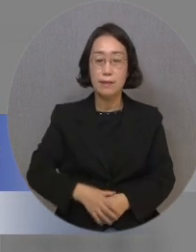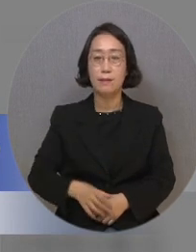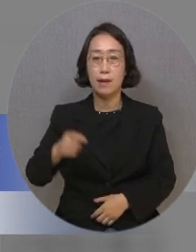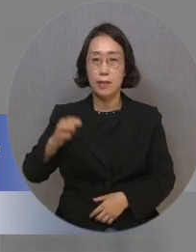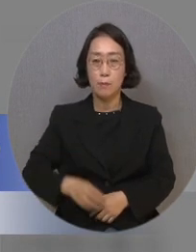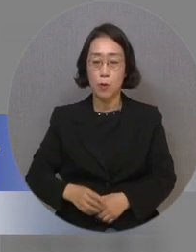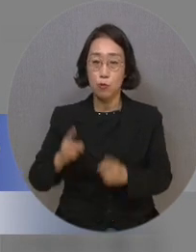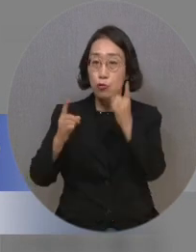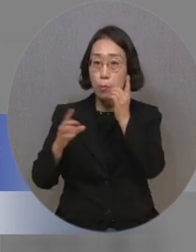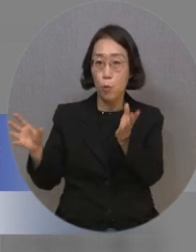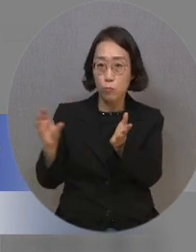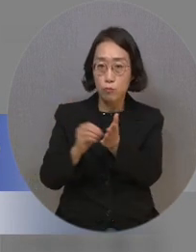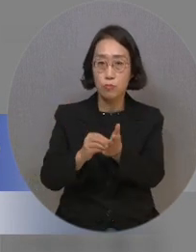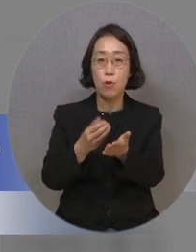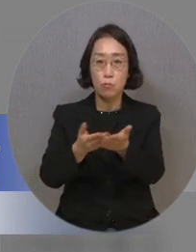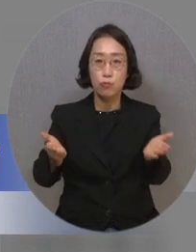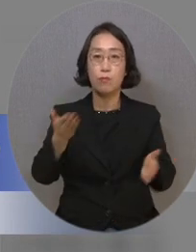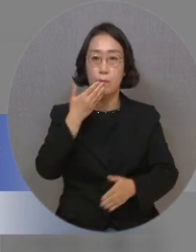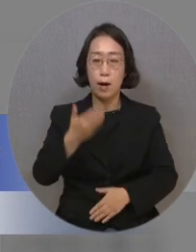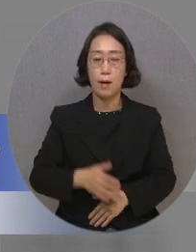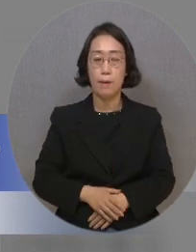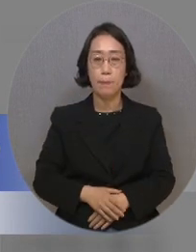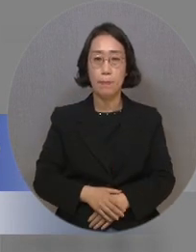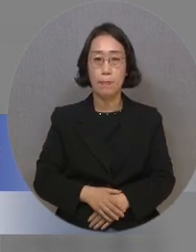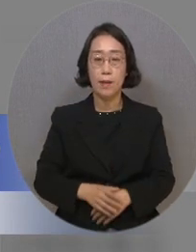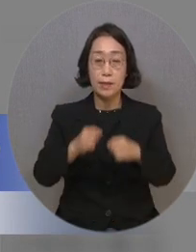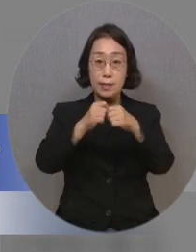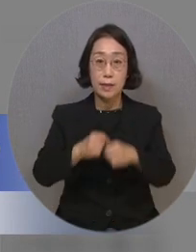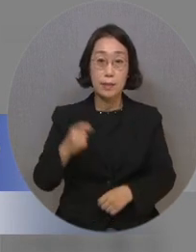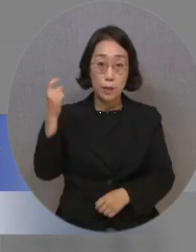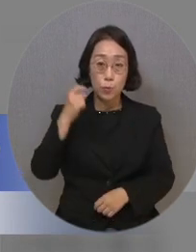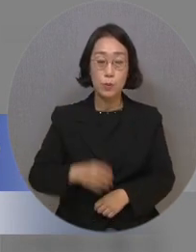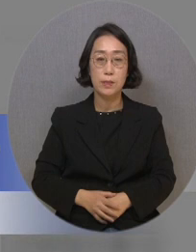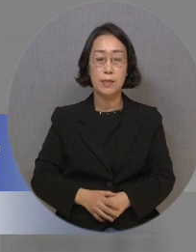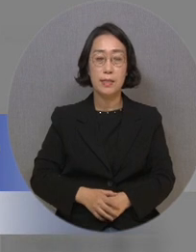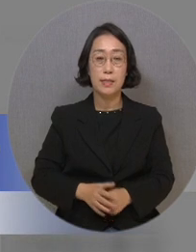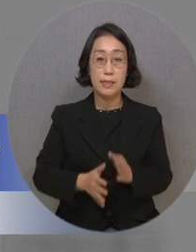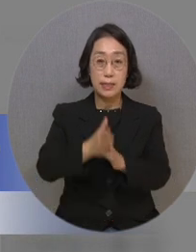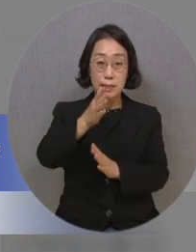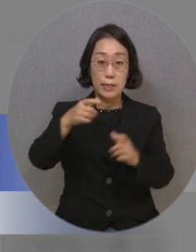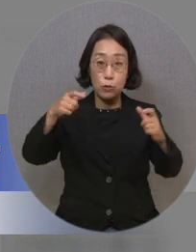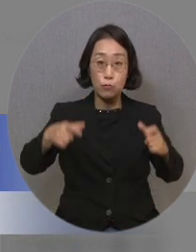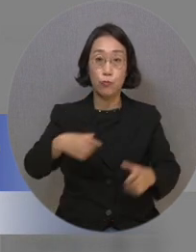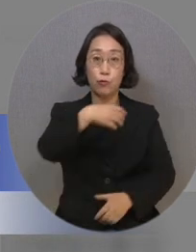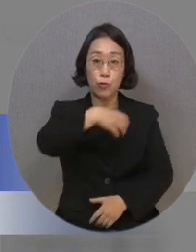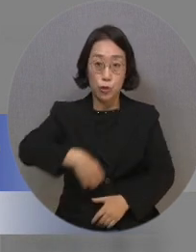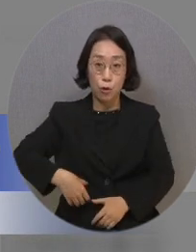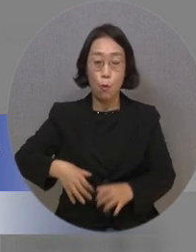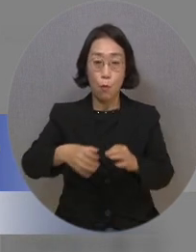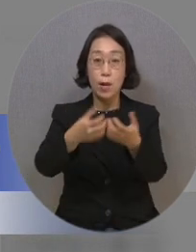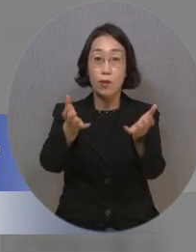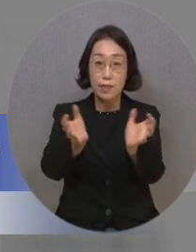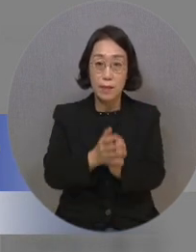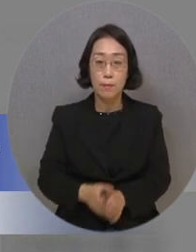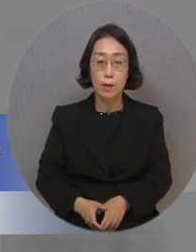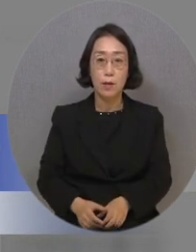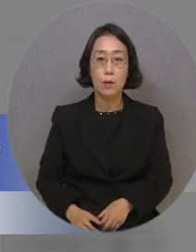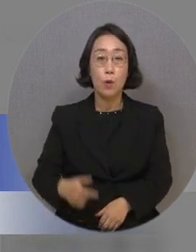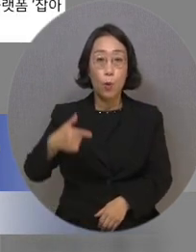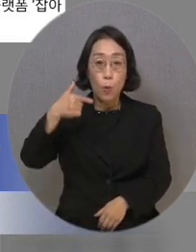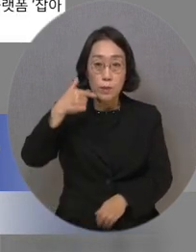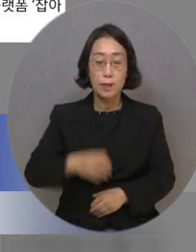모바일 형태로 지급합니다 한편 자세한 내용은 각시군 청년 기본소득 관련부서 또는 경기도